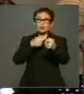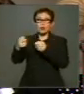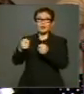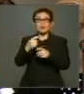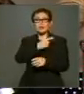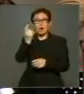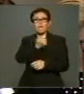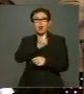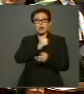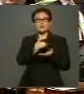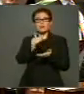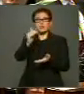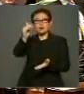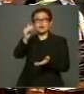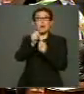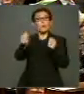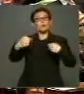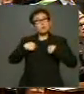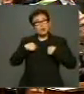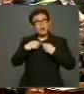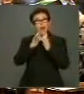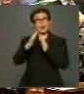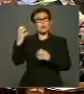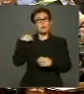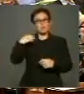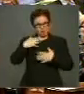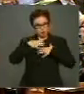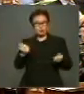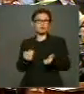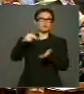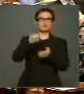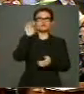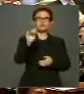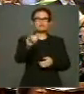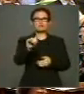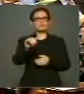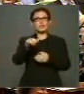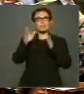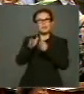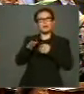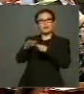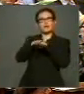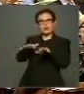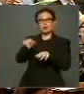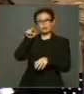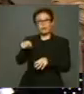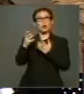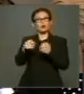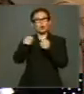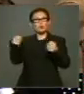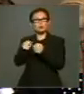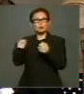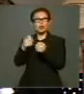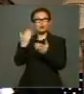ajan kun velkaa on syntynyt. Mutta minä olin liikenneministeri, joka uskalsi sanoa sen ääneen, että alempi tieverkko on se, joka joustaa,